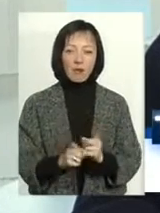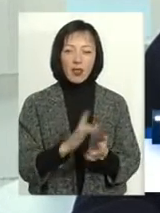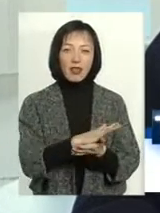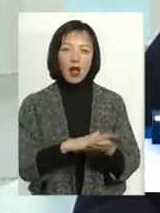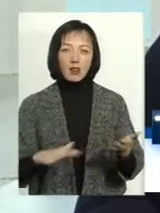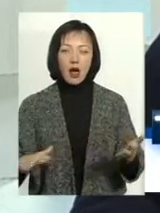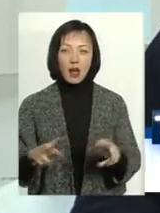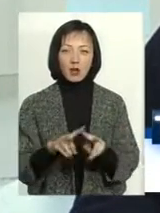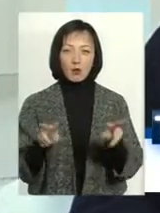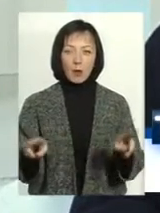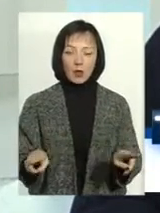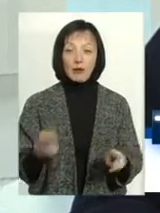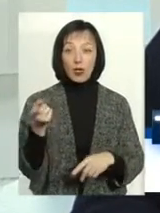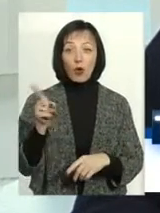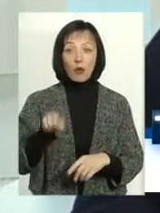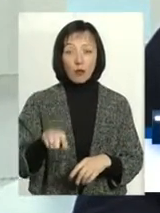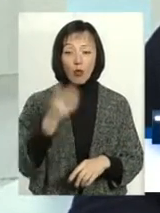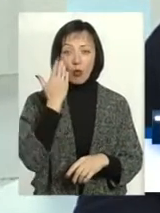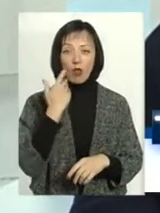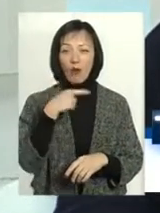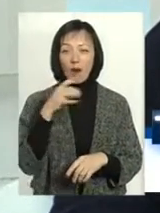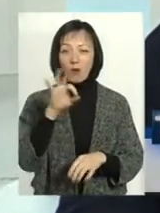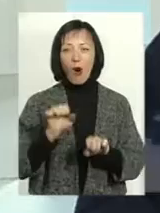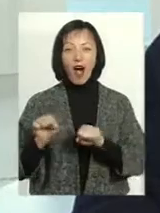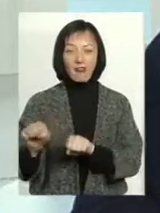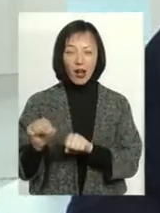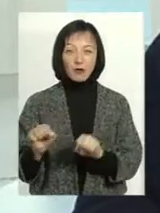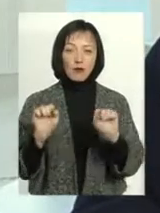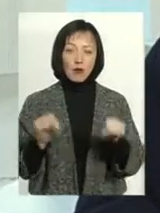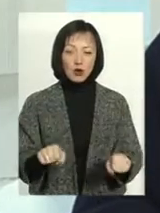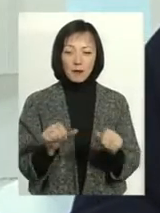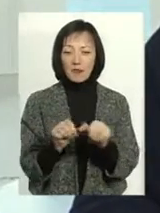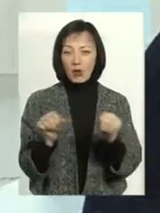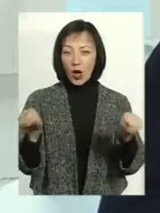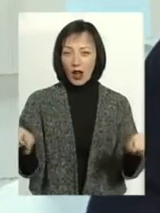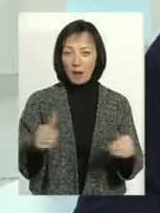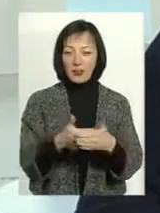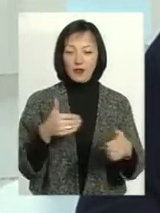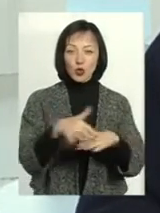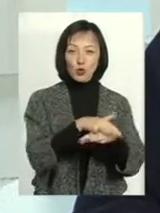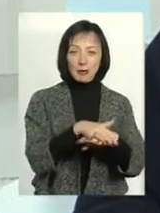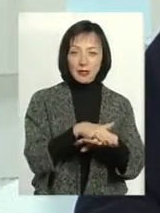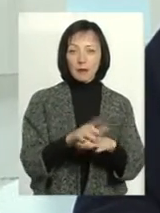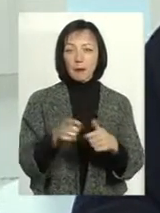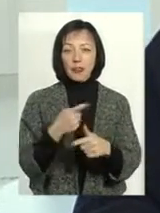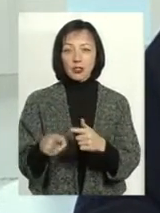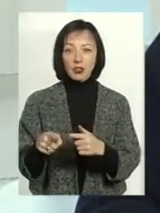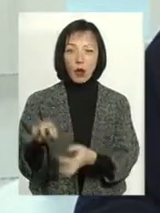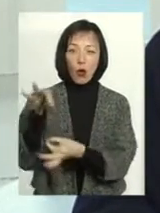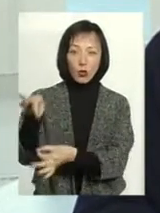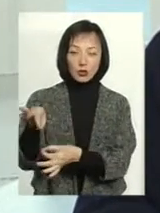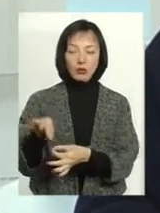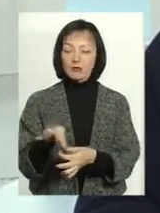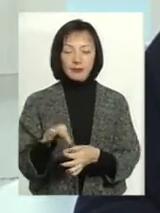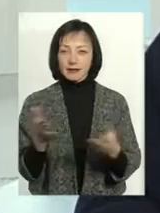тому подібне. Тому, говорячи про адвокатуру, що ми її можемо якось відокремити від суспільства, чи її лишити осторонь цих